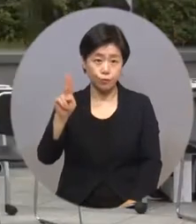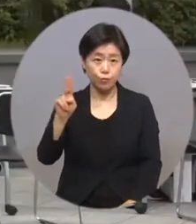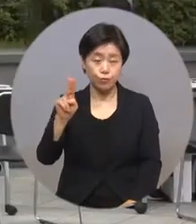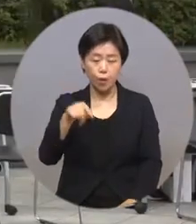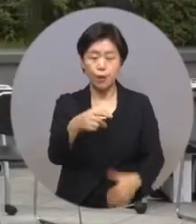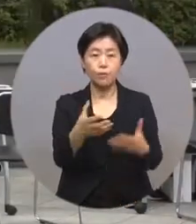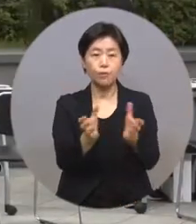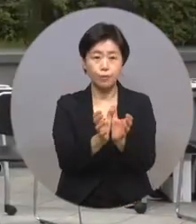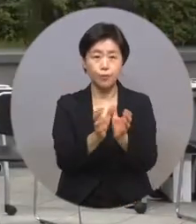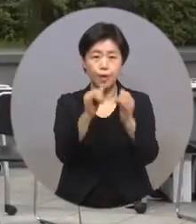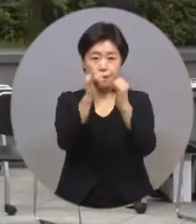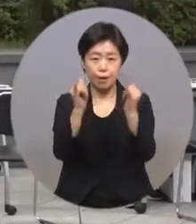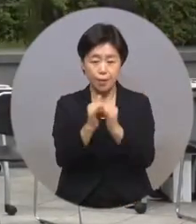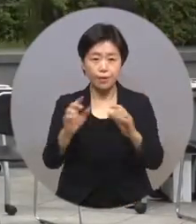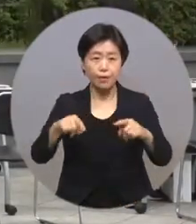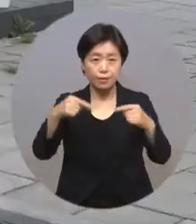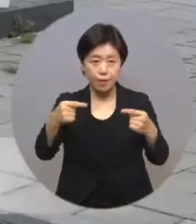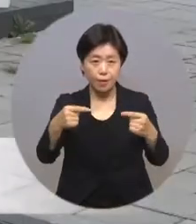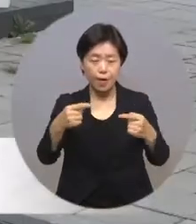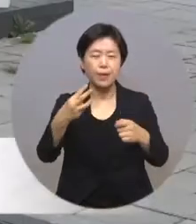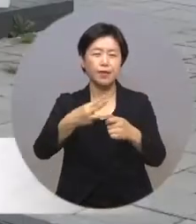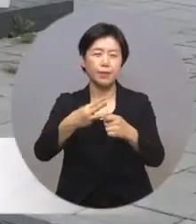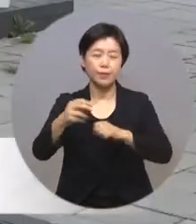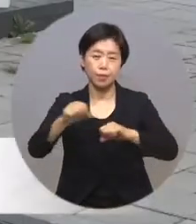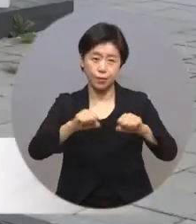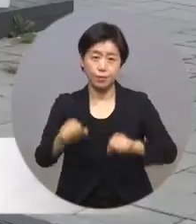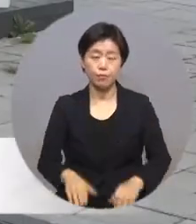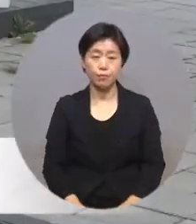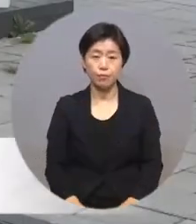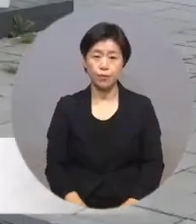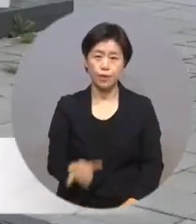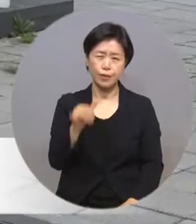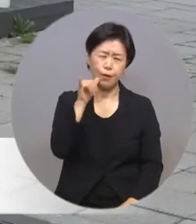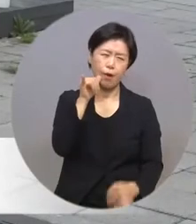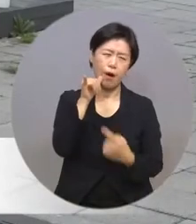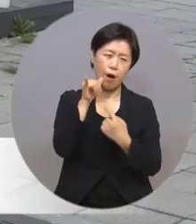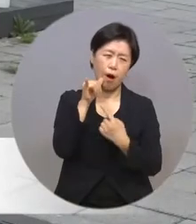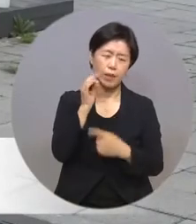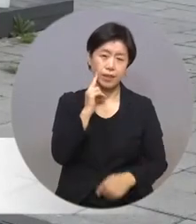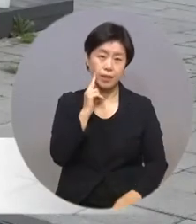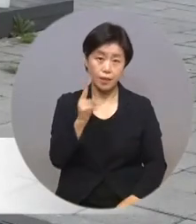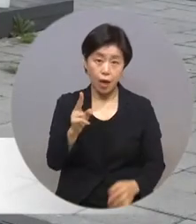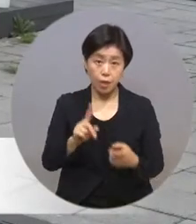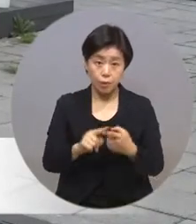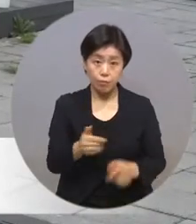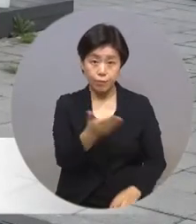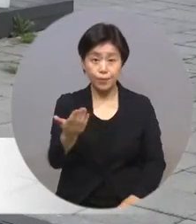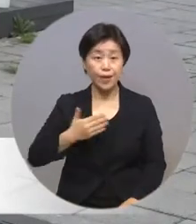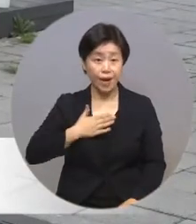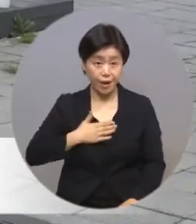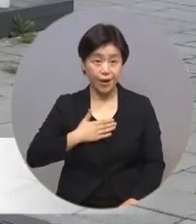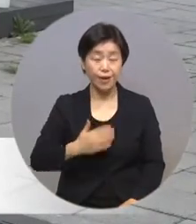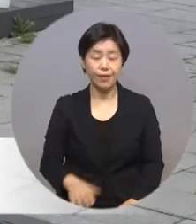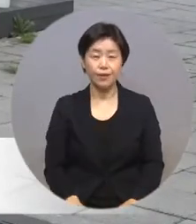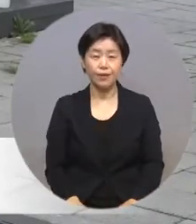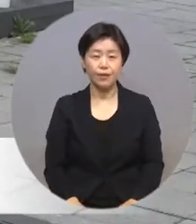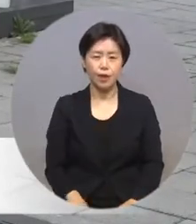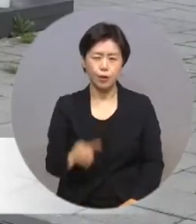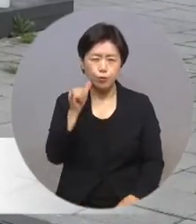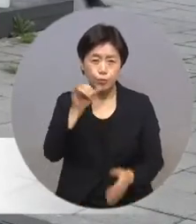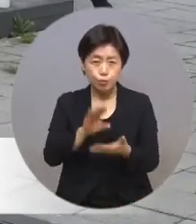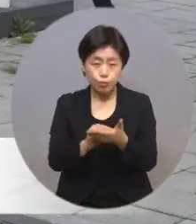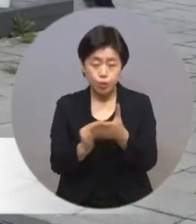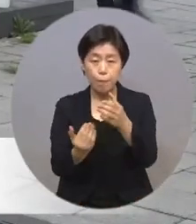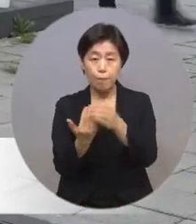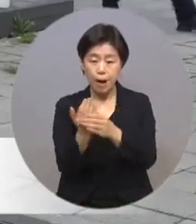사회 참여 세 번째 활동입니다. 중독이 심각하다는 것은 아마 모든 분들이 다 알고 계실 겁니다. 중독이